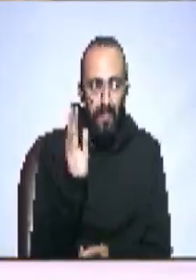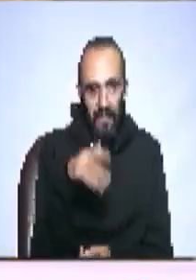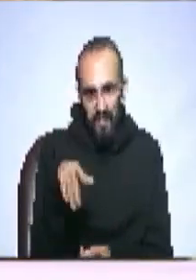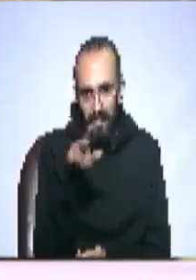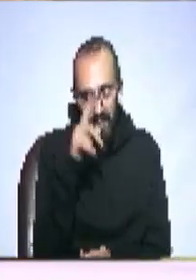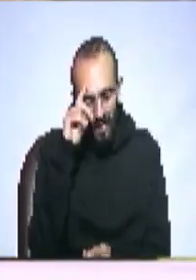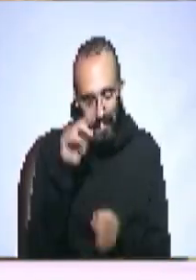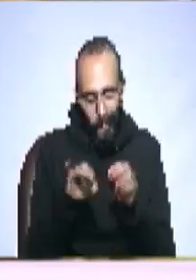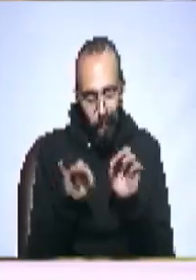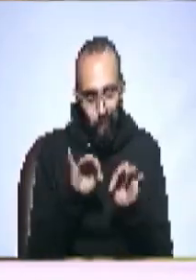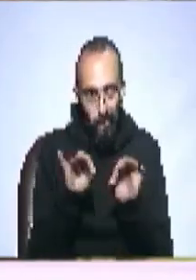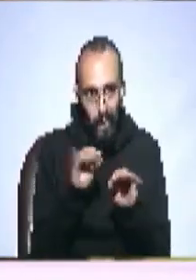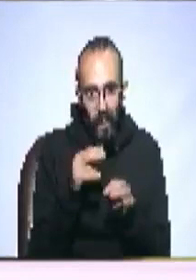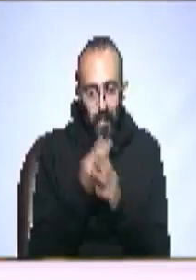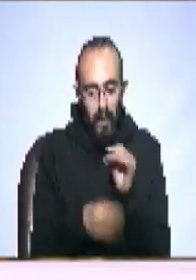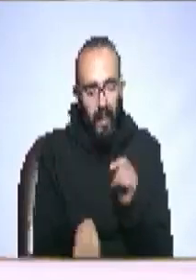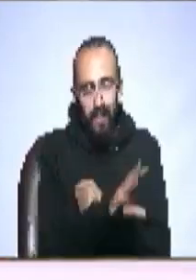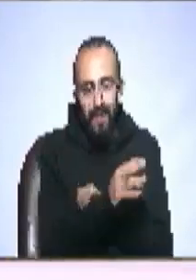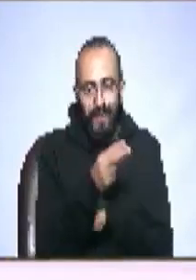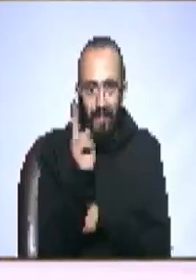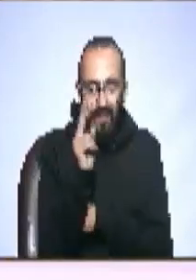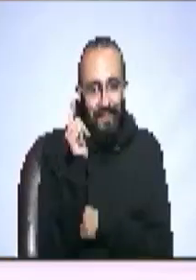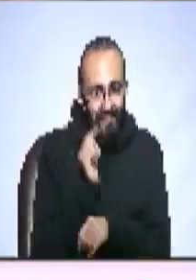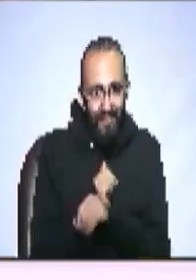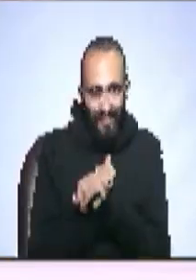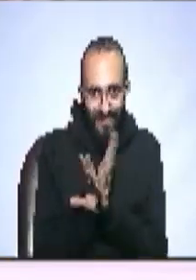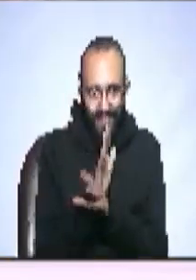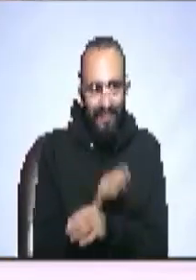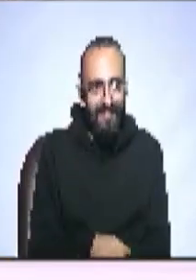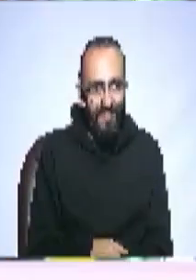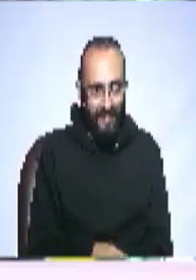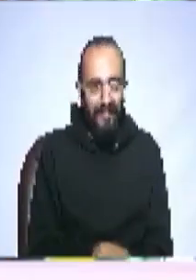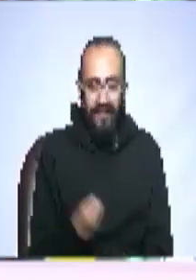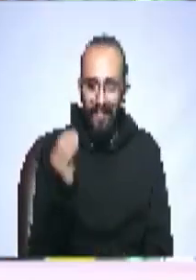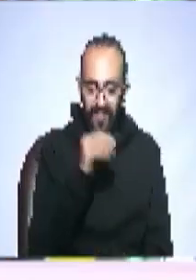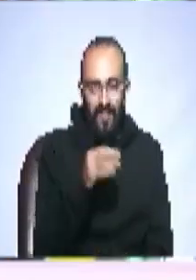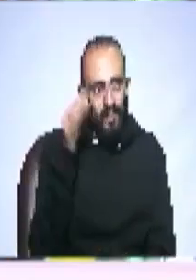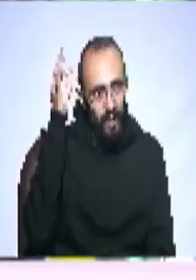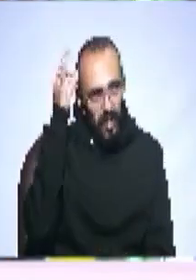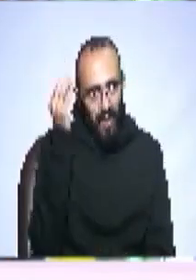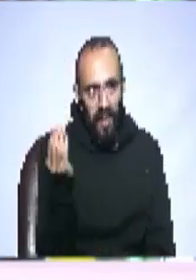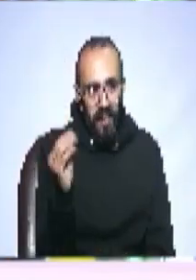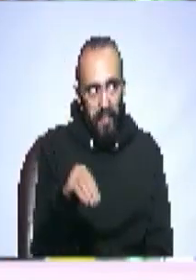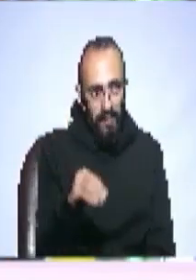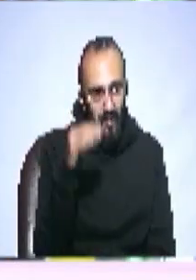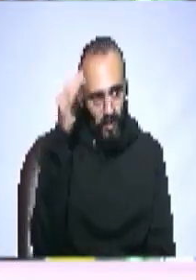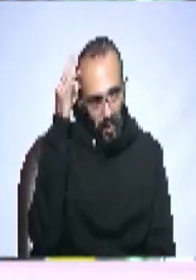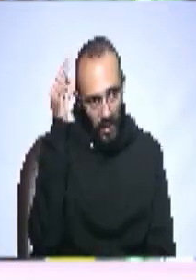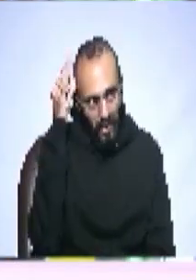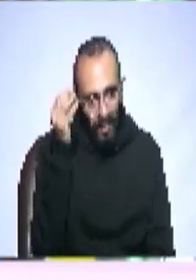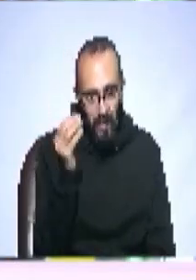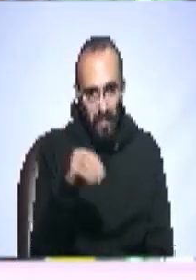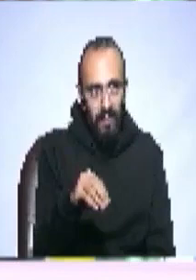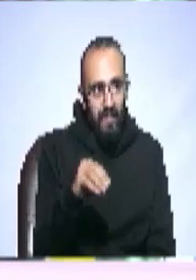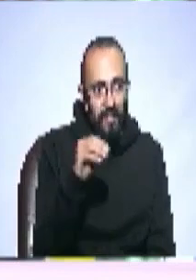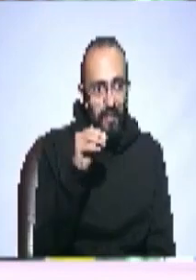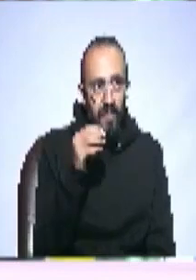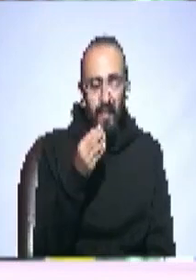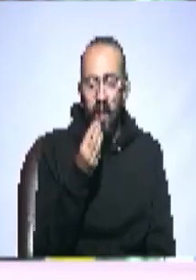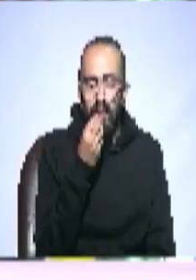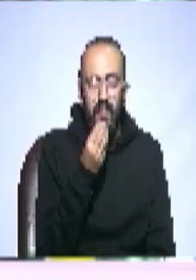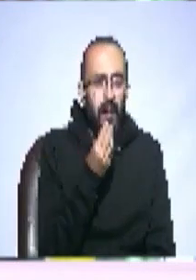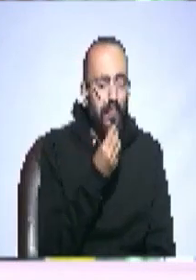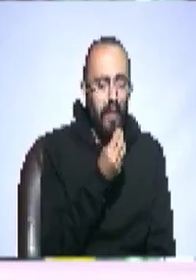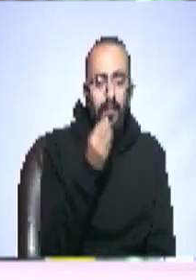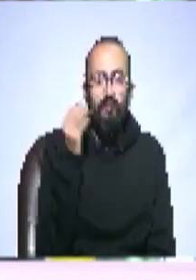كده من اللي تحت دول. ناخد شويه شعريه من دول اهم مفلفلين خالص اهو. لا ده بس هي بس مجرد هدوق